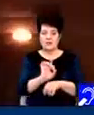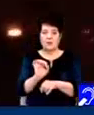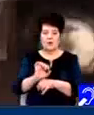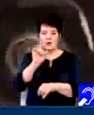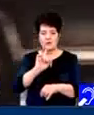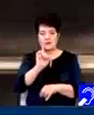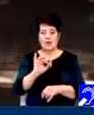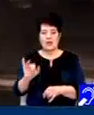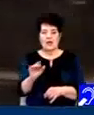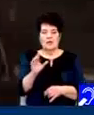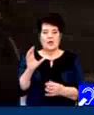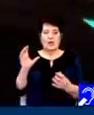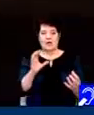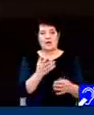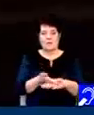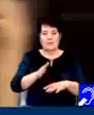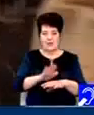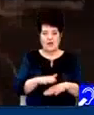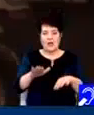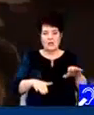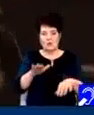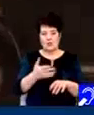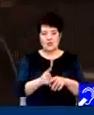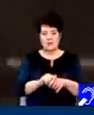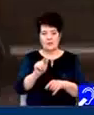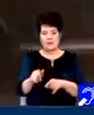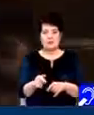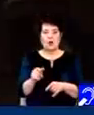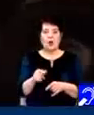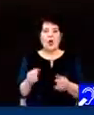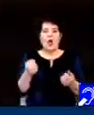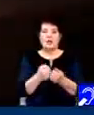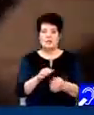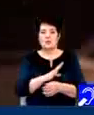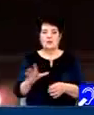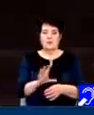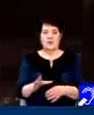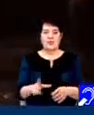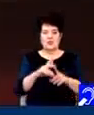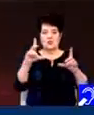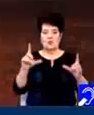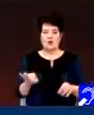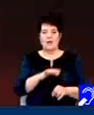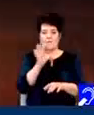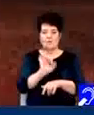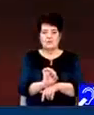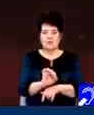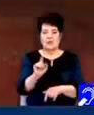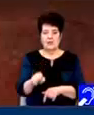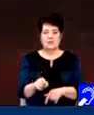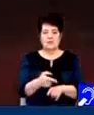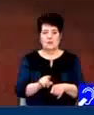temporar circulația camioanelor de mare tonaj pentru a evita accidentele. 5 rute școlare au fost suspendate azi dimineață din cauza